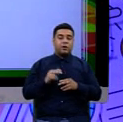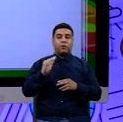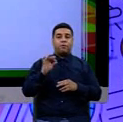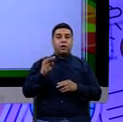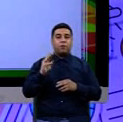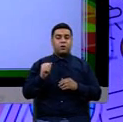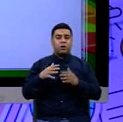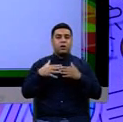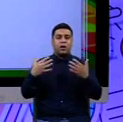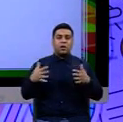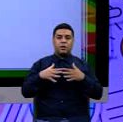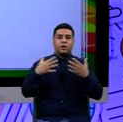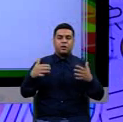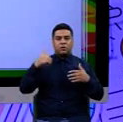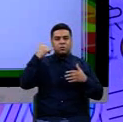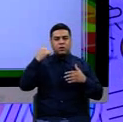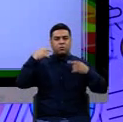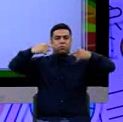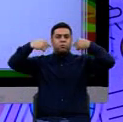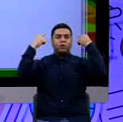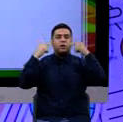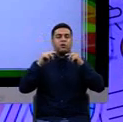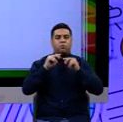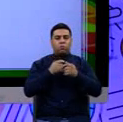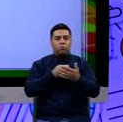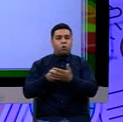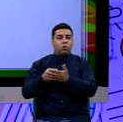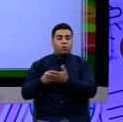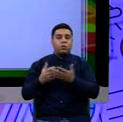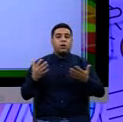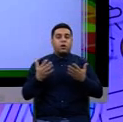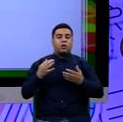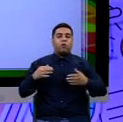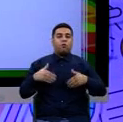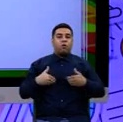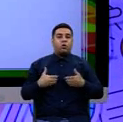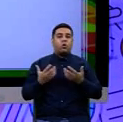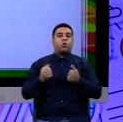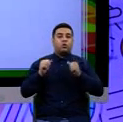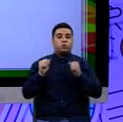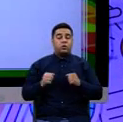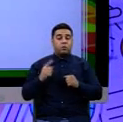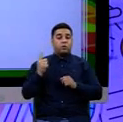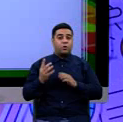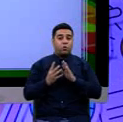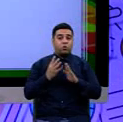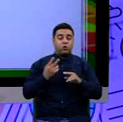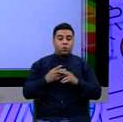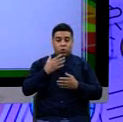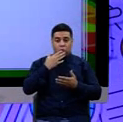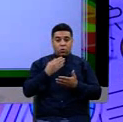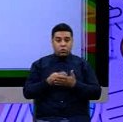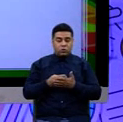shunday katta-katta fermalarda parranda va hayvonlarni boqib, birinchi navbatda nima qilishadi? O'z